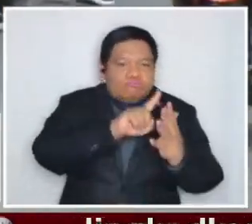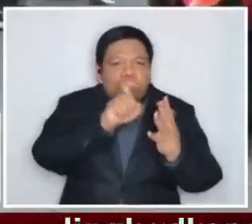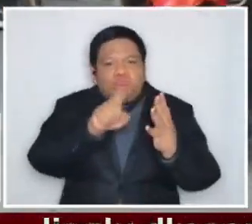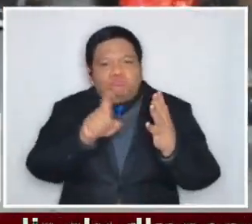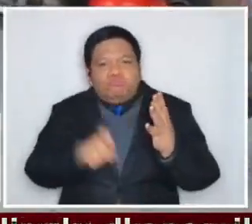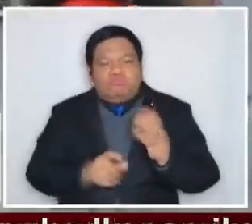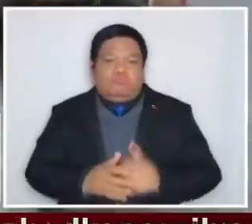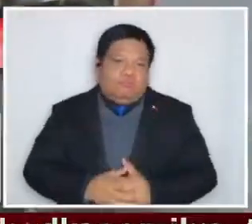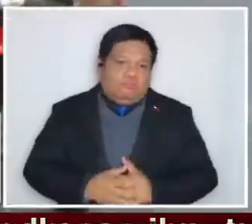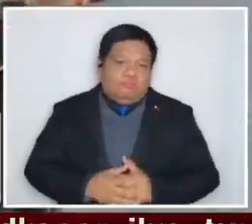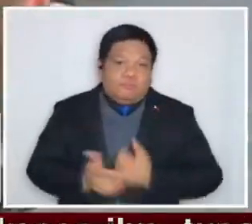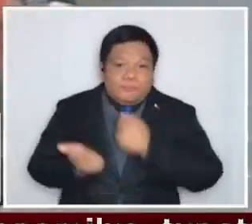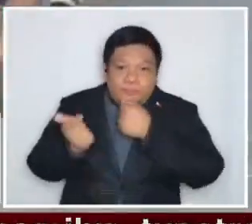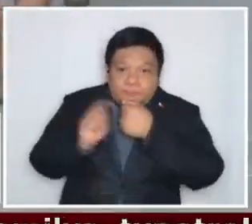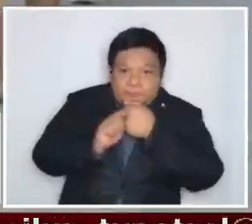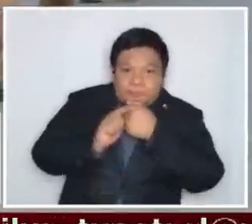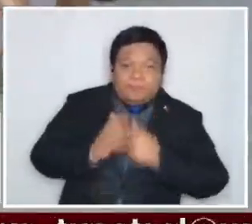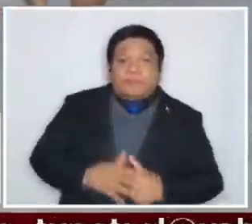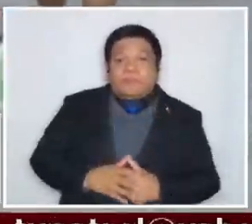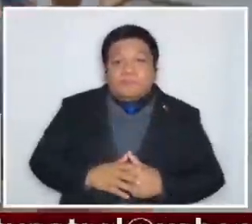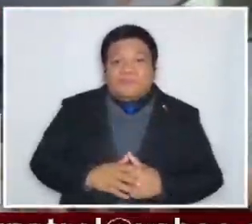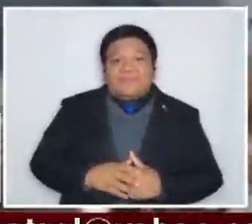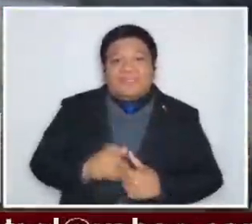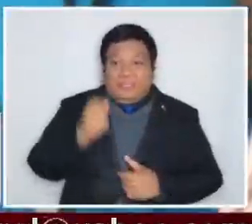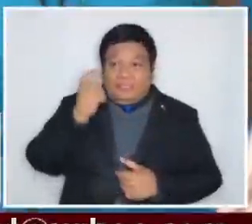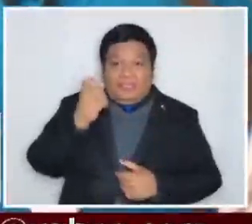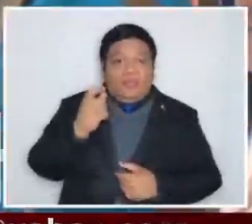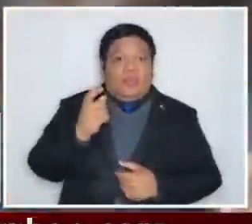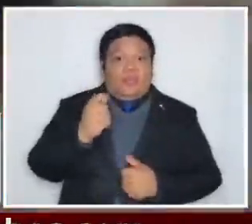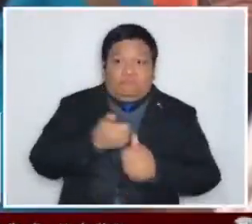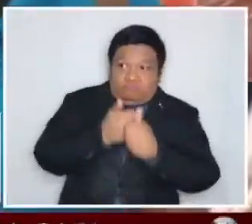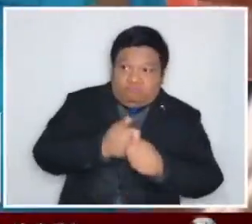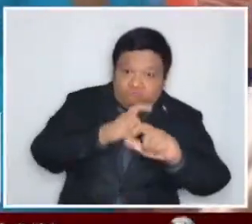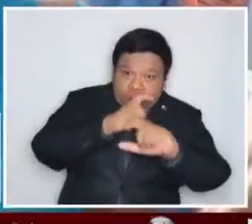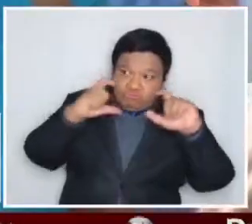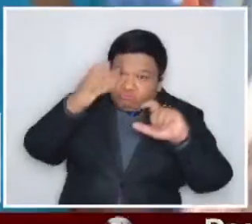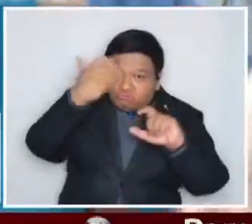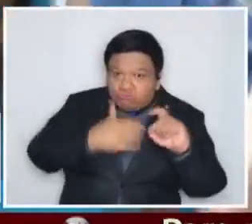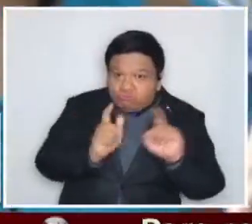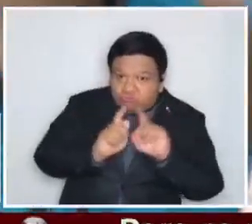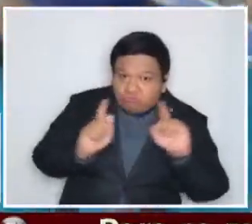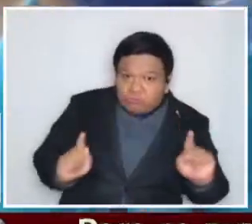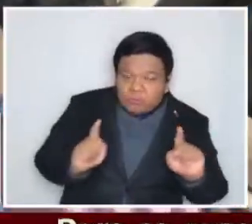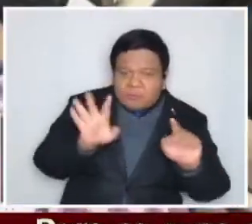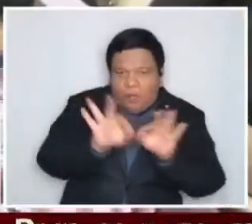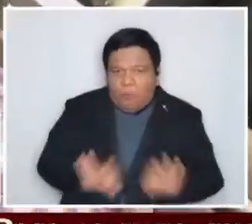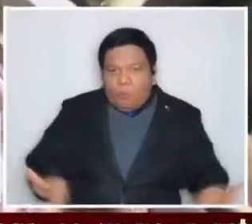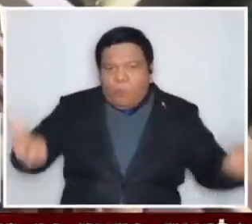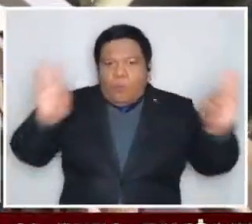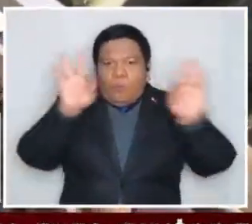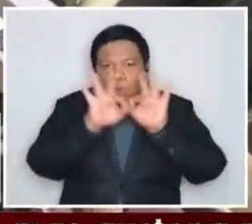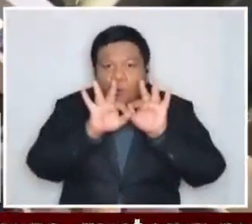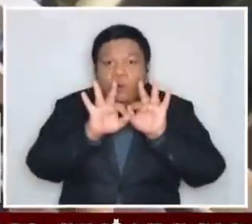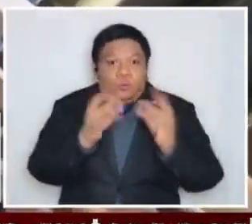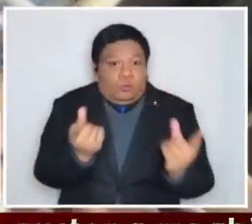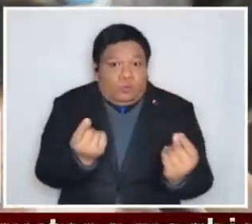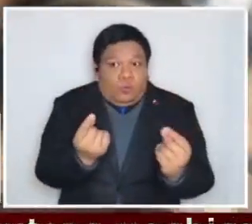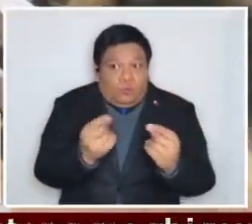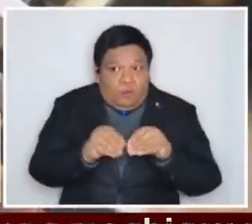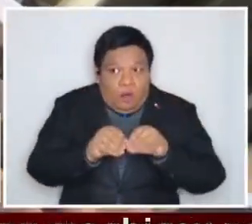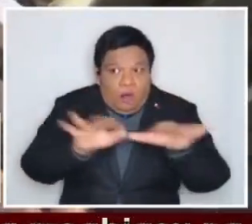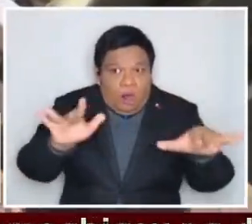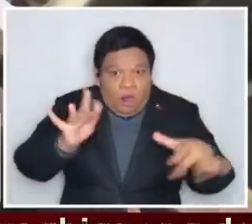Sa huli, bukod sa pagsunod ng publiko sa health protocols, mahalagang ang mga hakbang para mapigilan ang hawahan